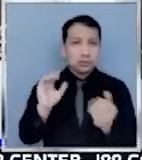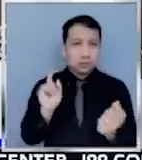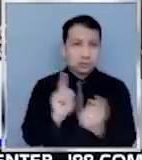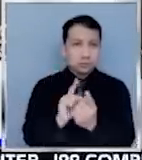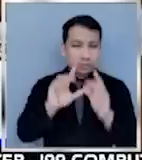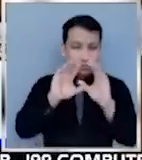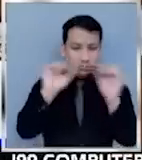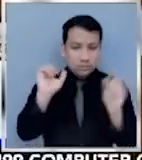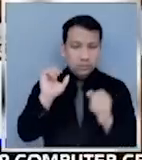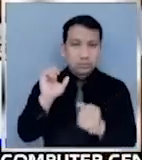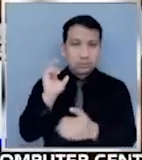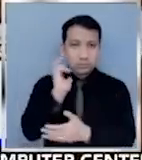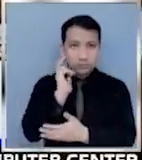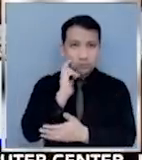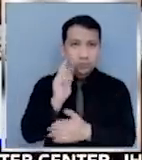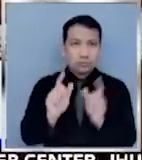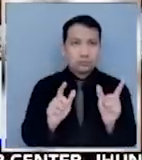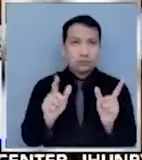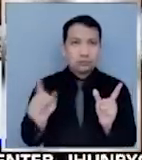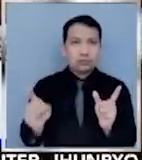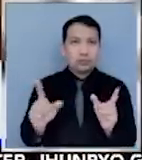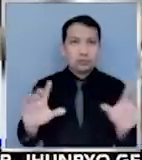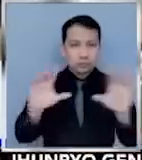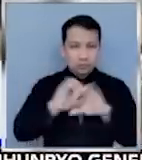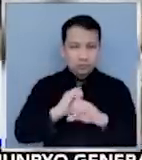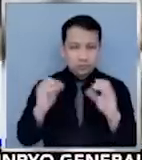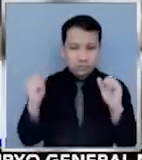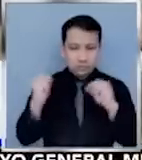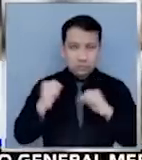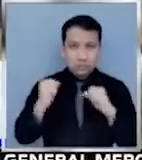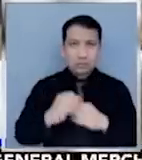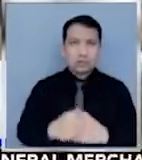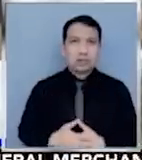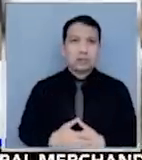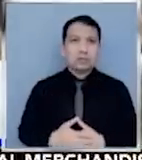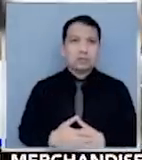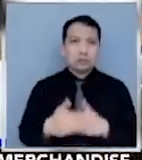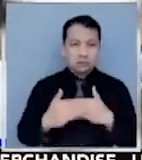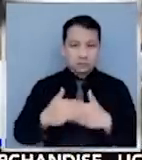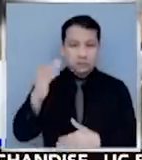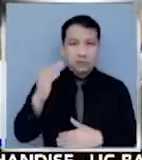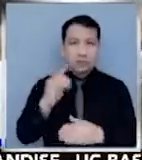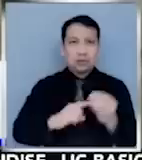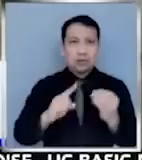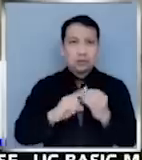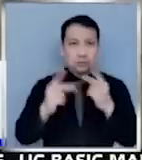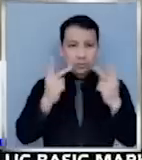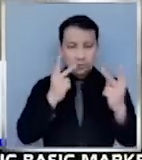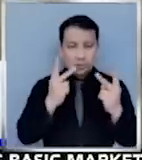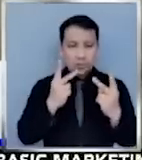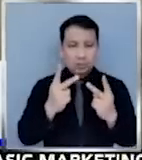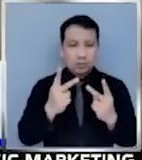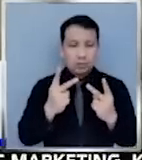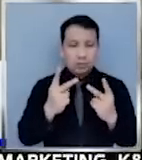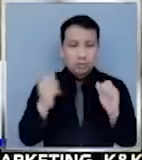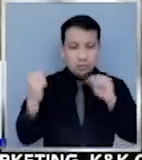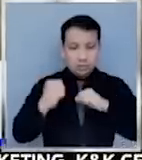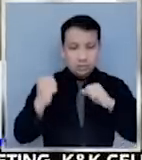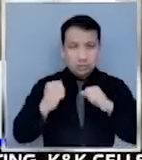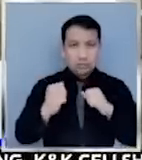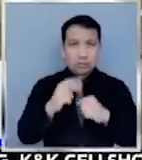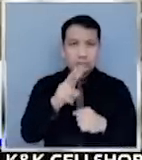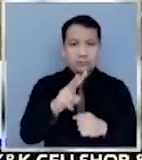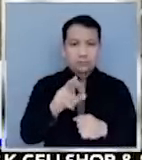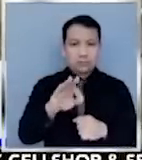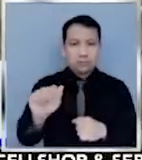2021. Matatanda ang matapos ang pulong kay Duterte, muling nabuhay ang Visiting Forces Agreement na nooy kinakansila na